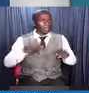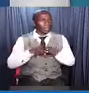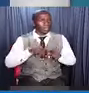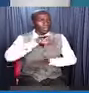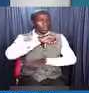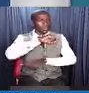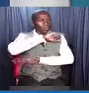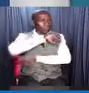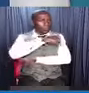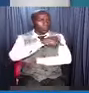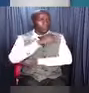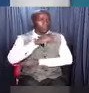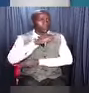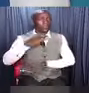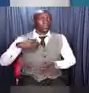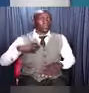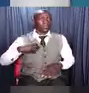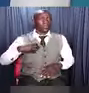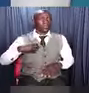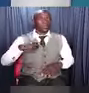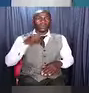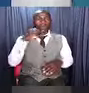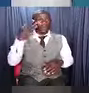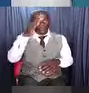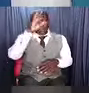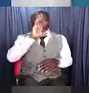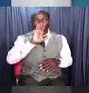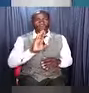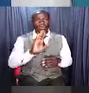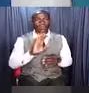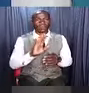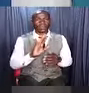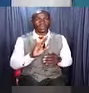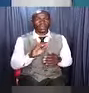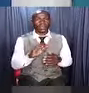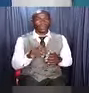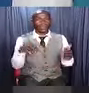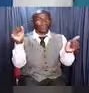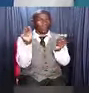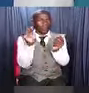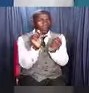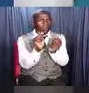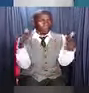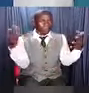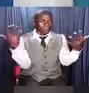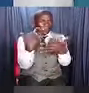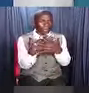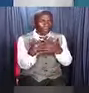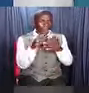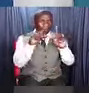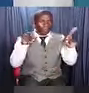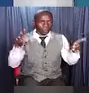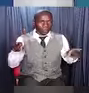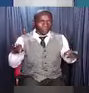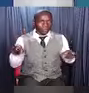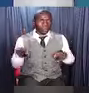But you run away from it like Joseph. Maana wajua hili si la Mungu. Because you know this is not of God. Hii la kufungiwa rumu hii. By opening the kweli, door.